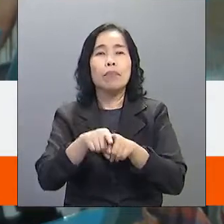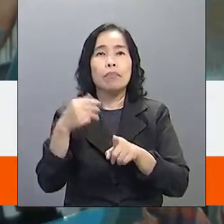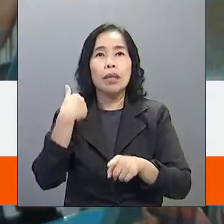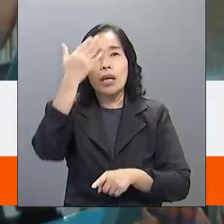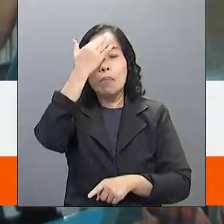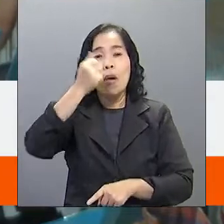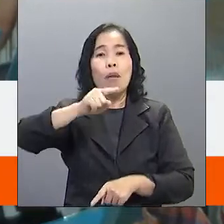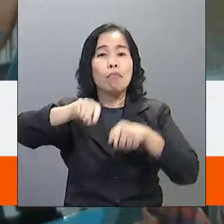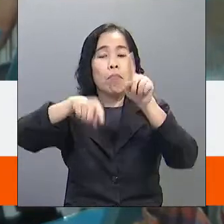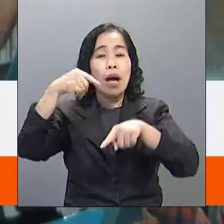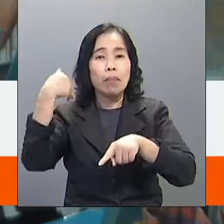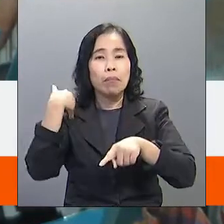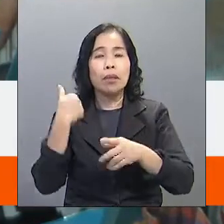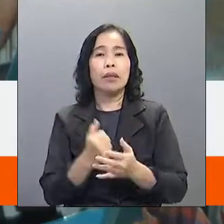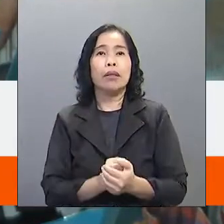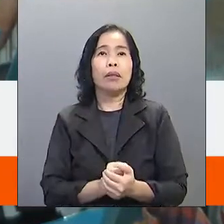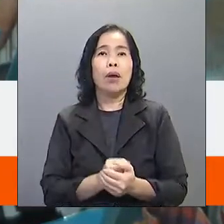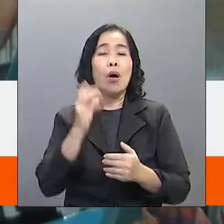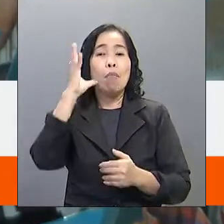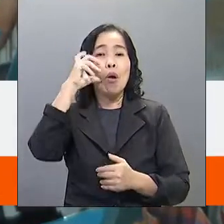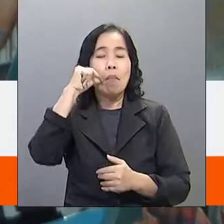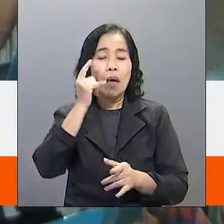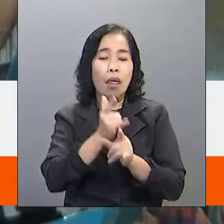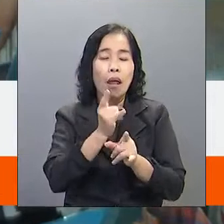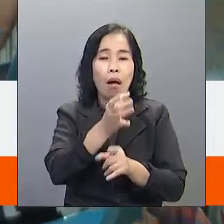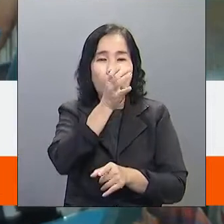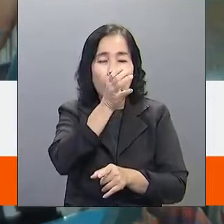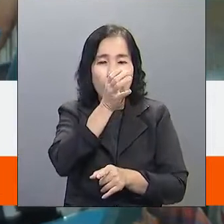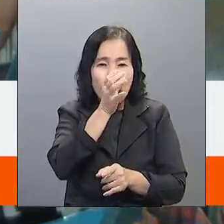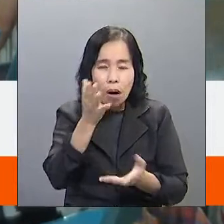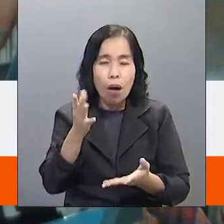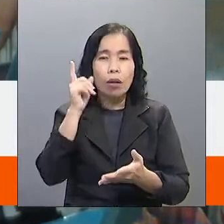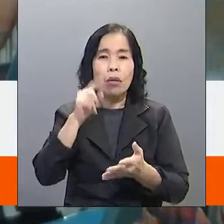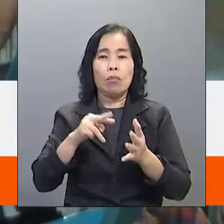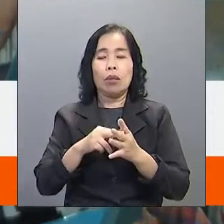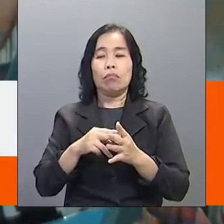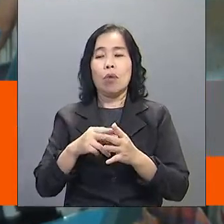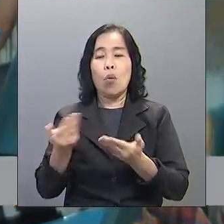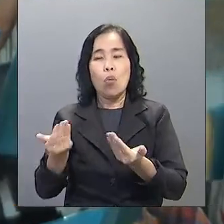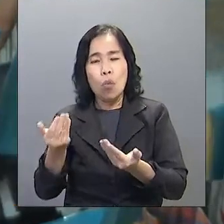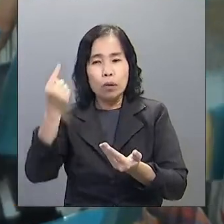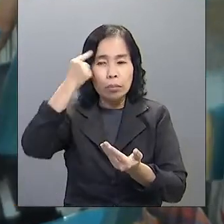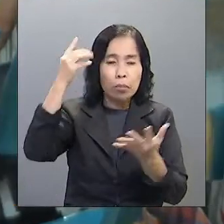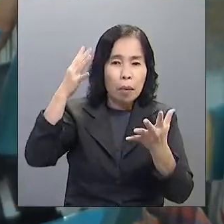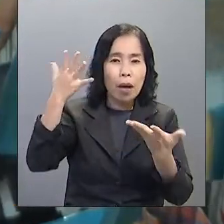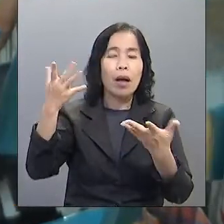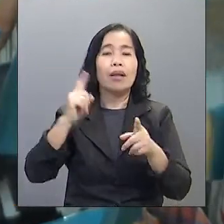างทีครอบครัวพ่อแม่ติดเหล้าอย่างเงี้ยนะฮะมันก็ต้องรักษาไปด้วยกันนะครับนะฮะ